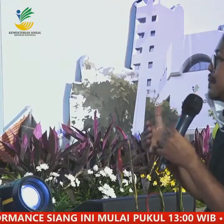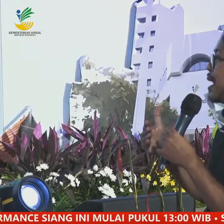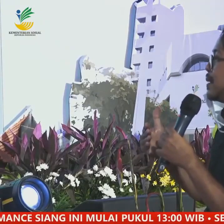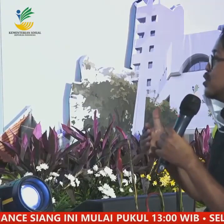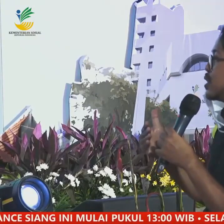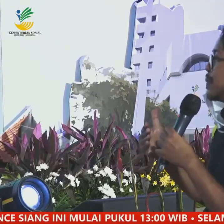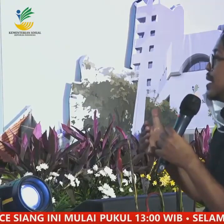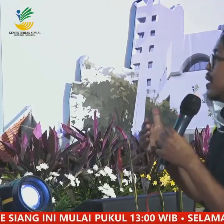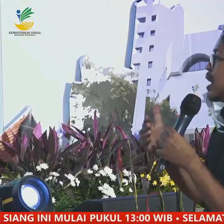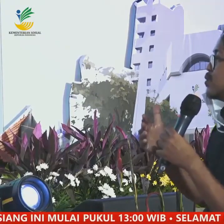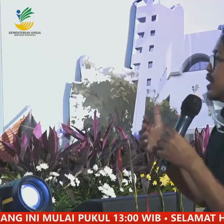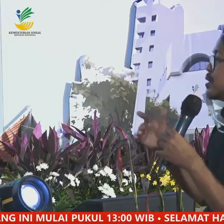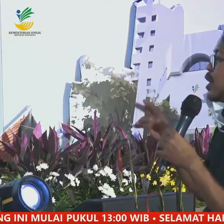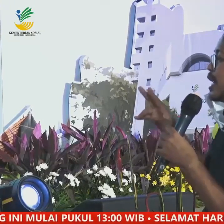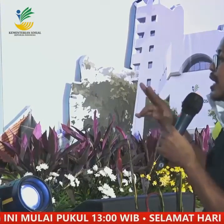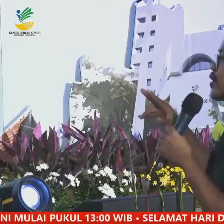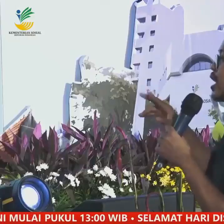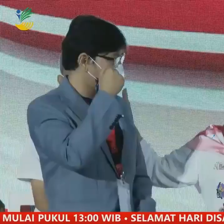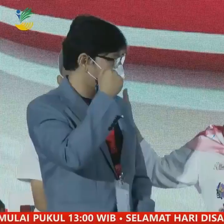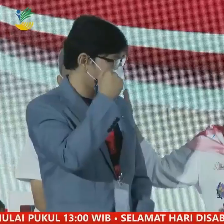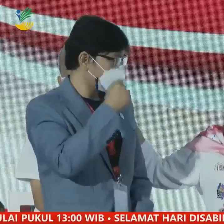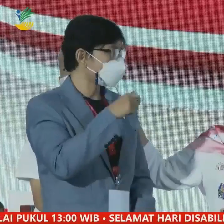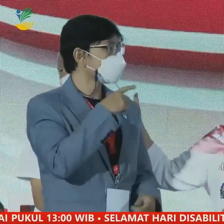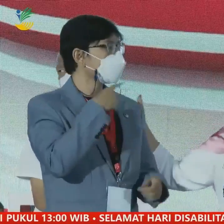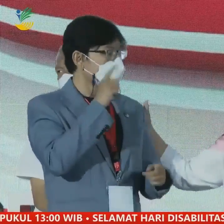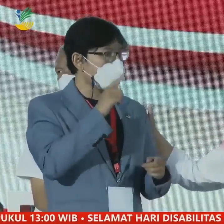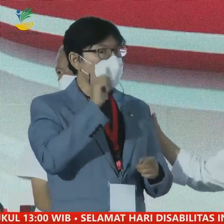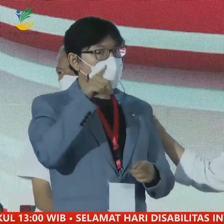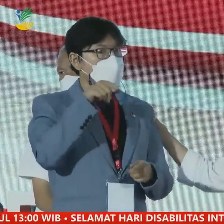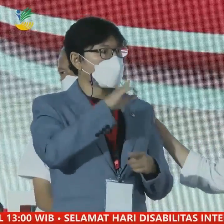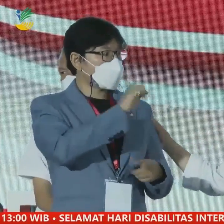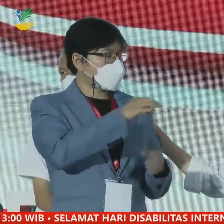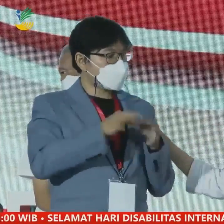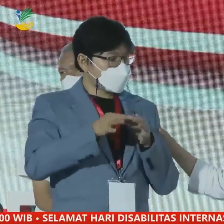pemahaman juga kepada orang tuli. Kalau anda kata orang tuli, contohnya,